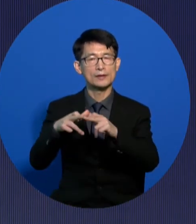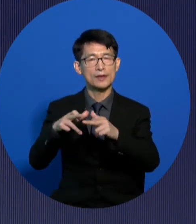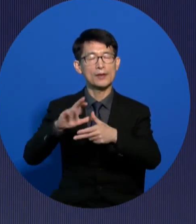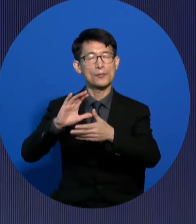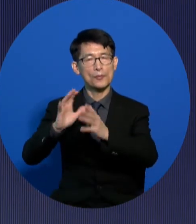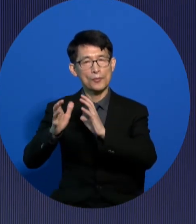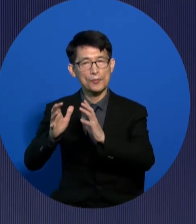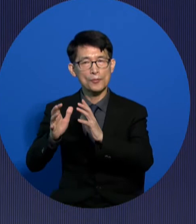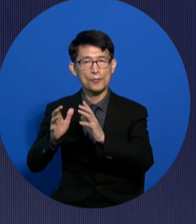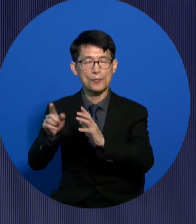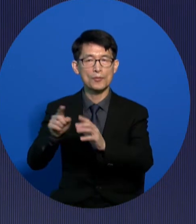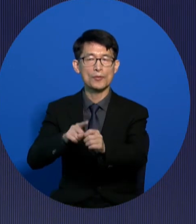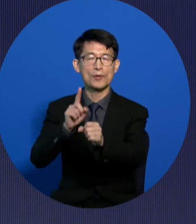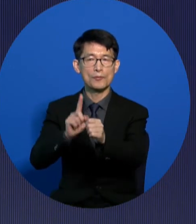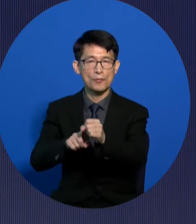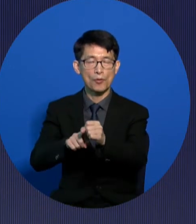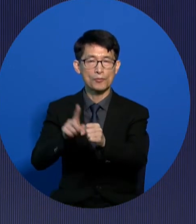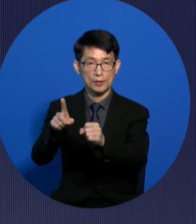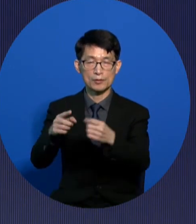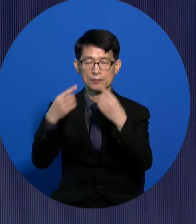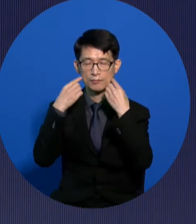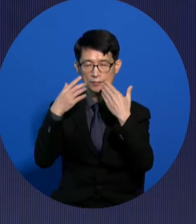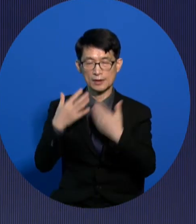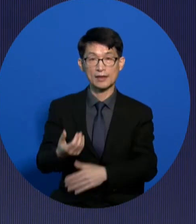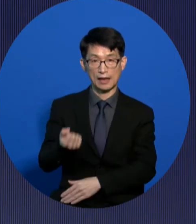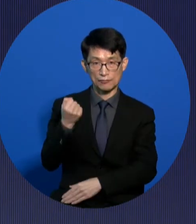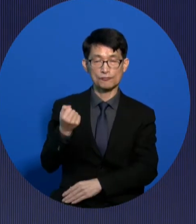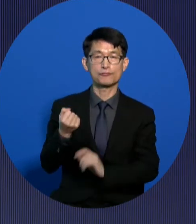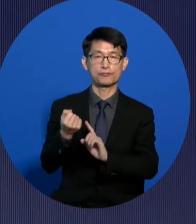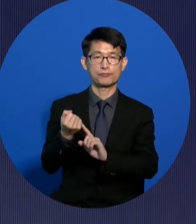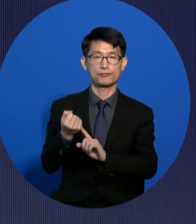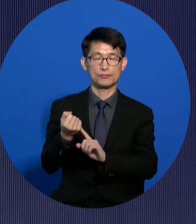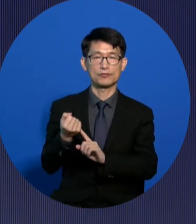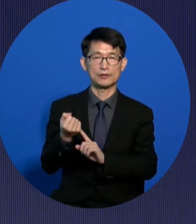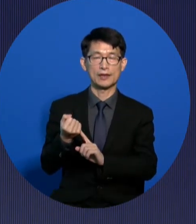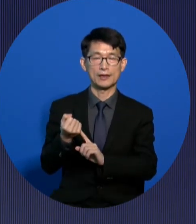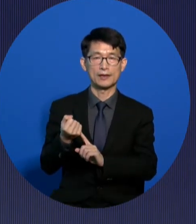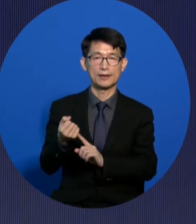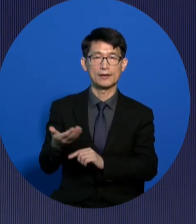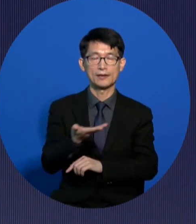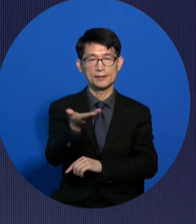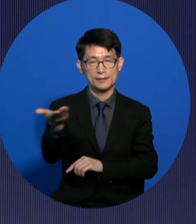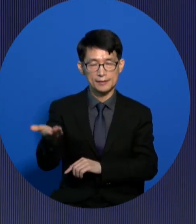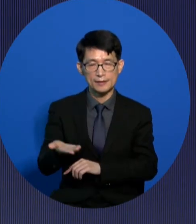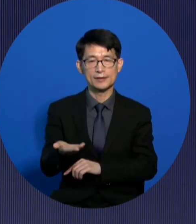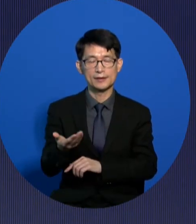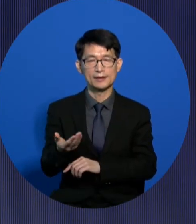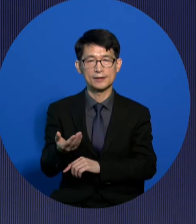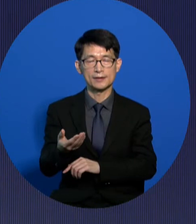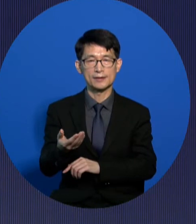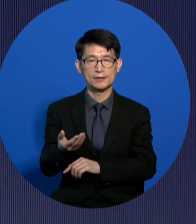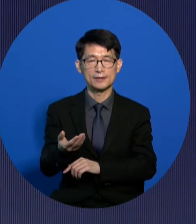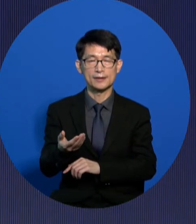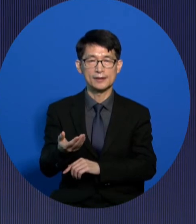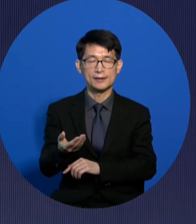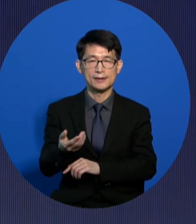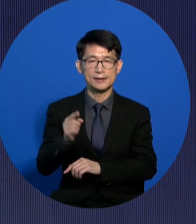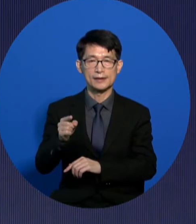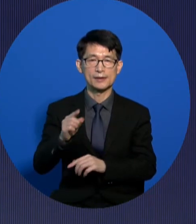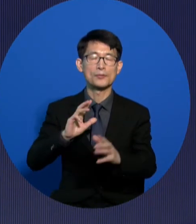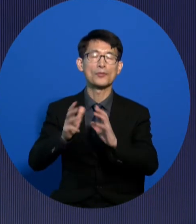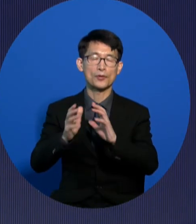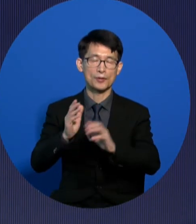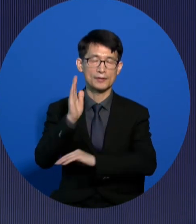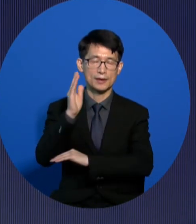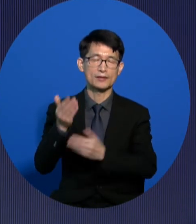가치는 명확하게 세워놓을 필요가 있겠다는 게 제 소실입니다. 그래서 제가 이렇게 두서없이 이야기를